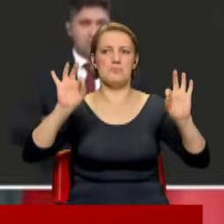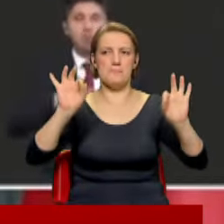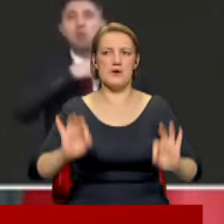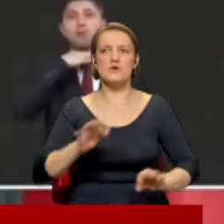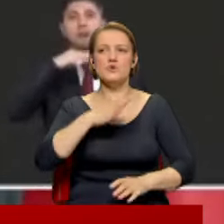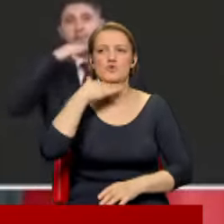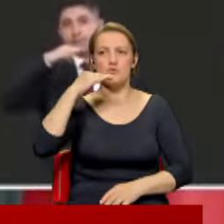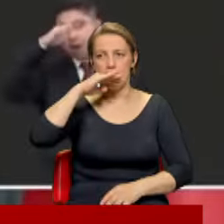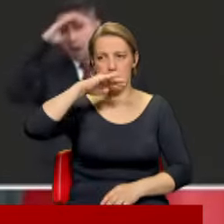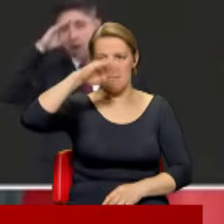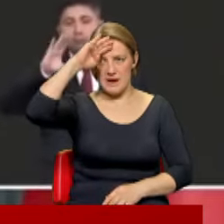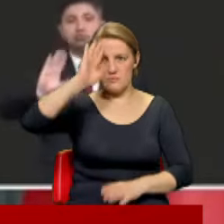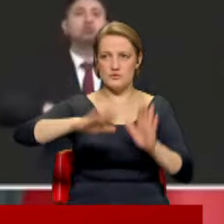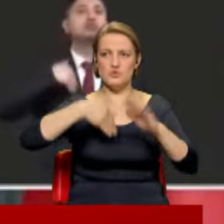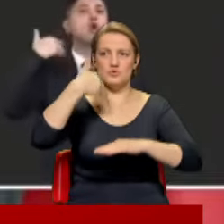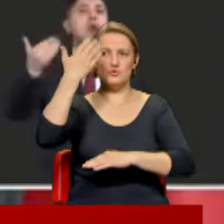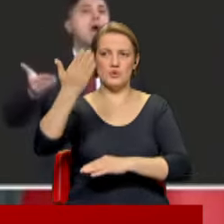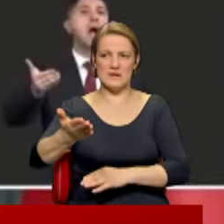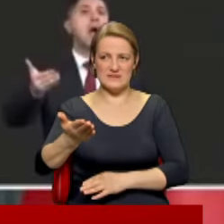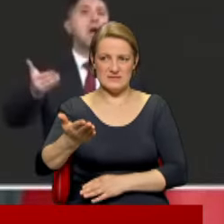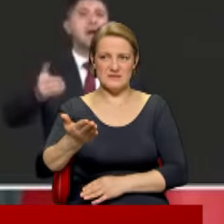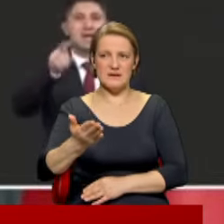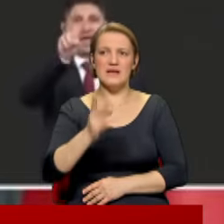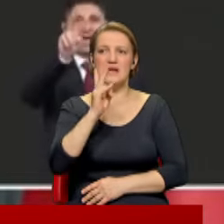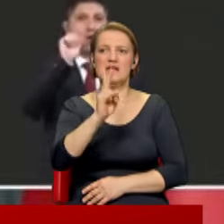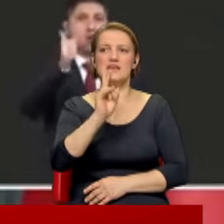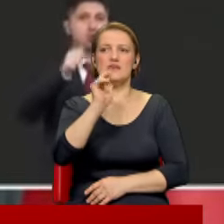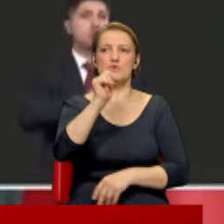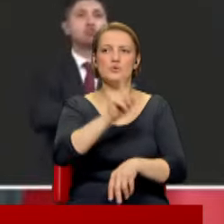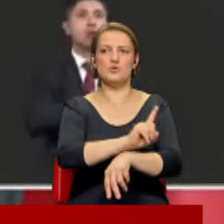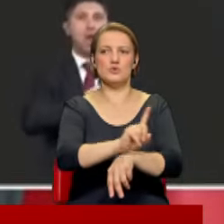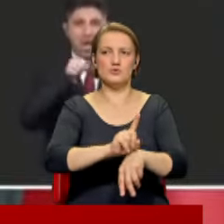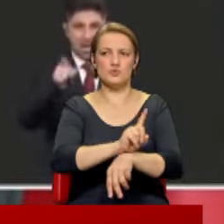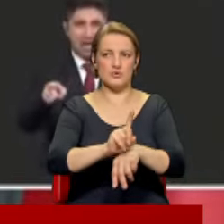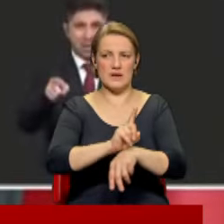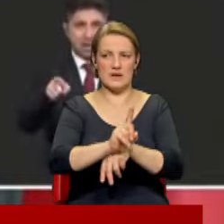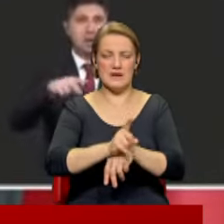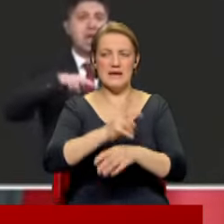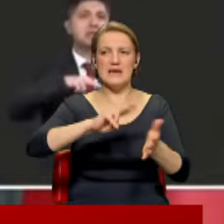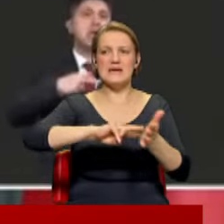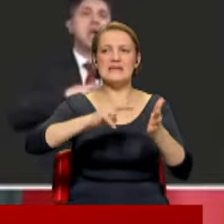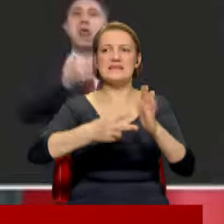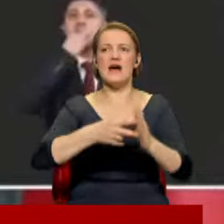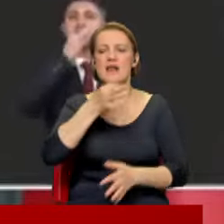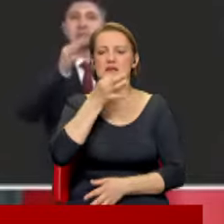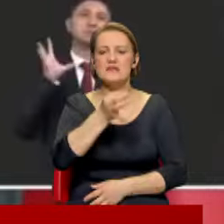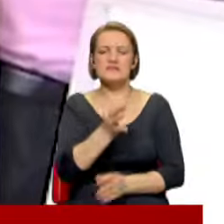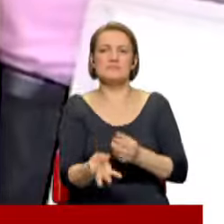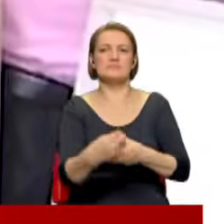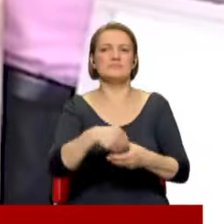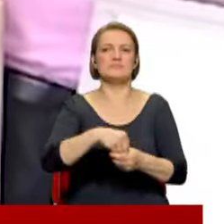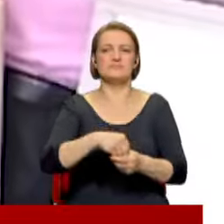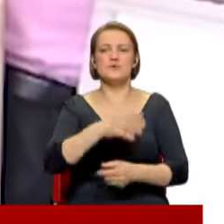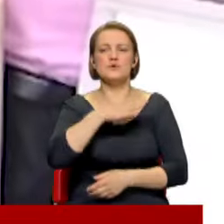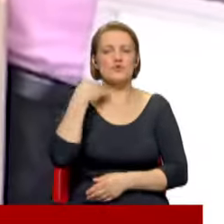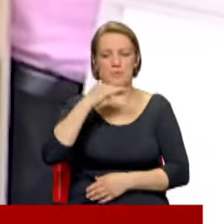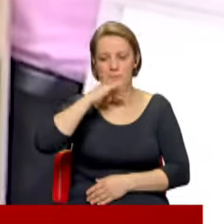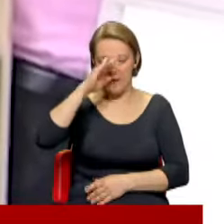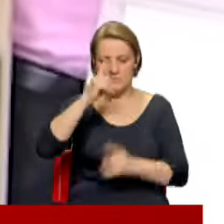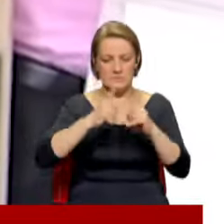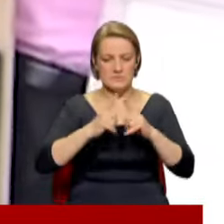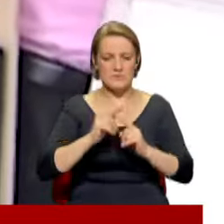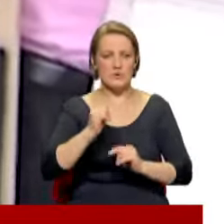Kurban Bayramı sonrasındaki 2 günlük süreyi de idari izin kapsamına aldık. Kurban Bayramı'na